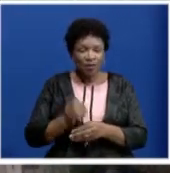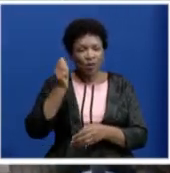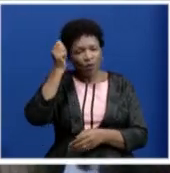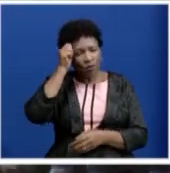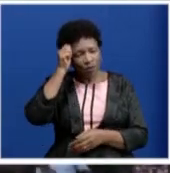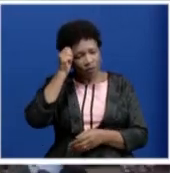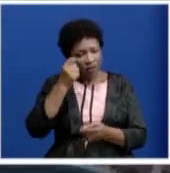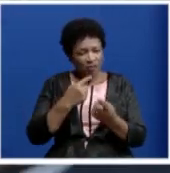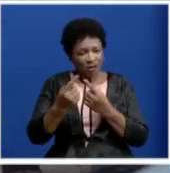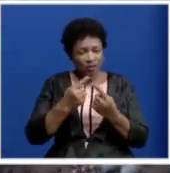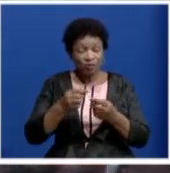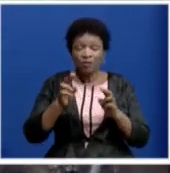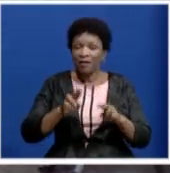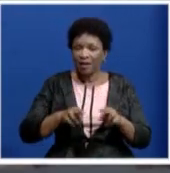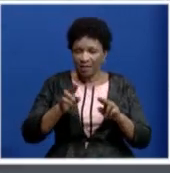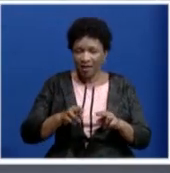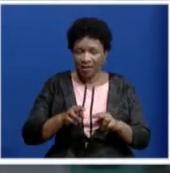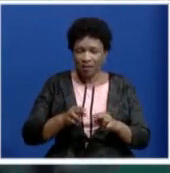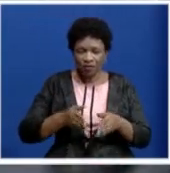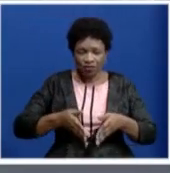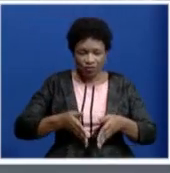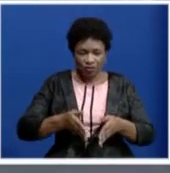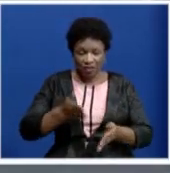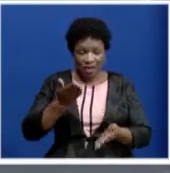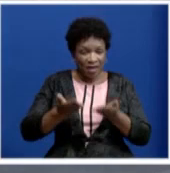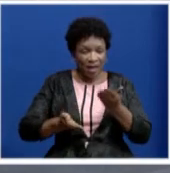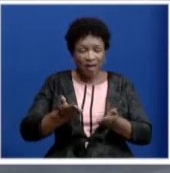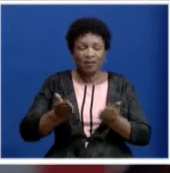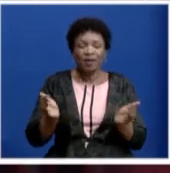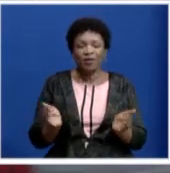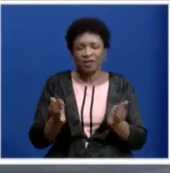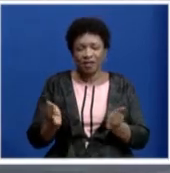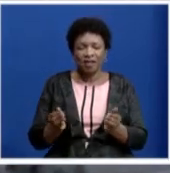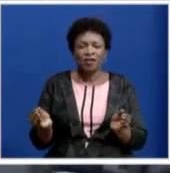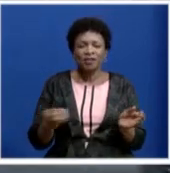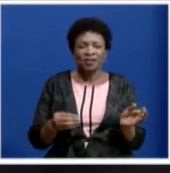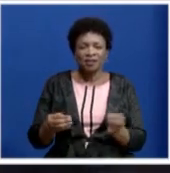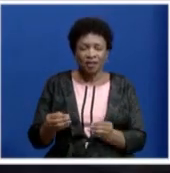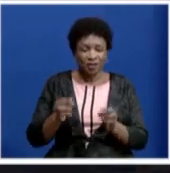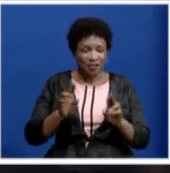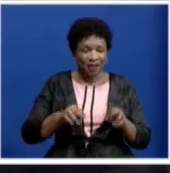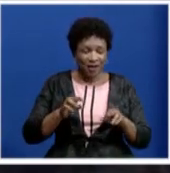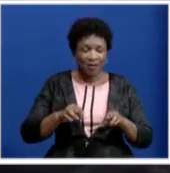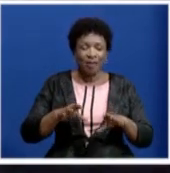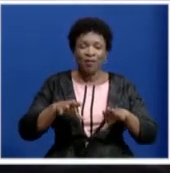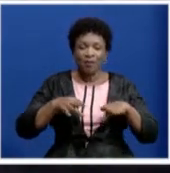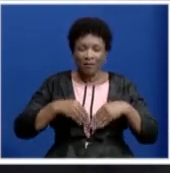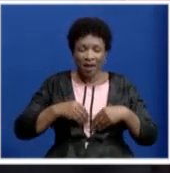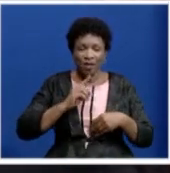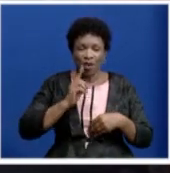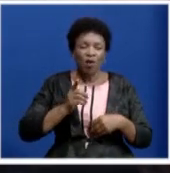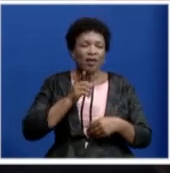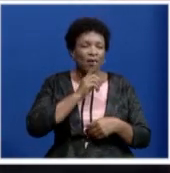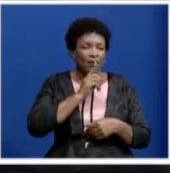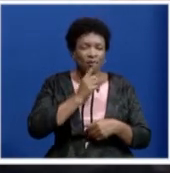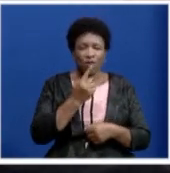wema mahakam iki ni njia ya kuj naishi mahakali hoja ya kila mmoja jaji mk amesa baada ya